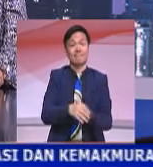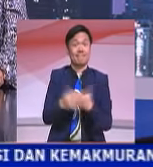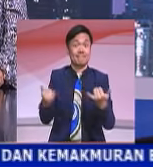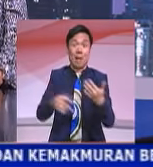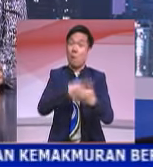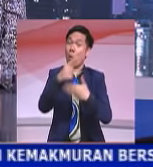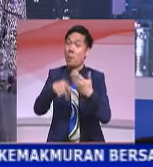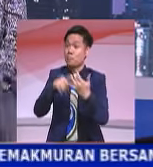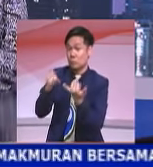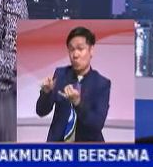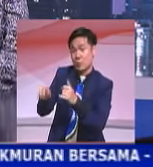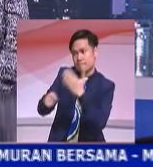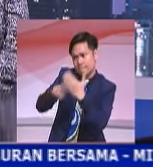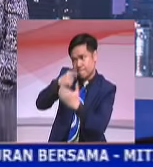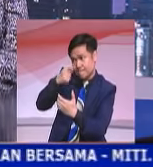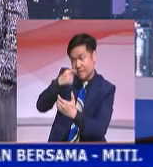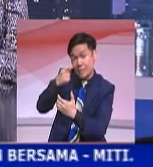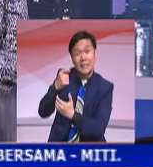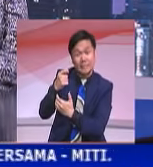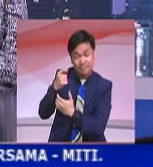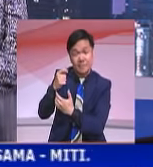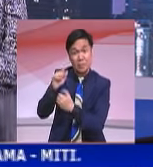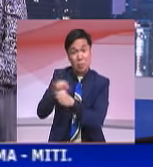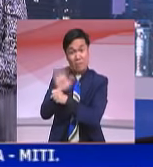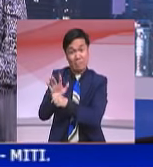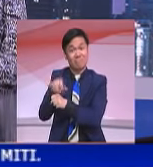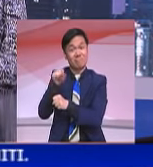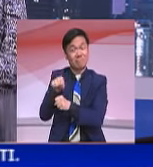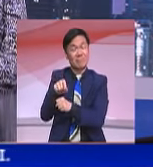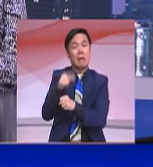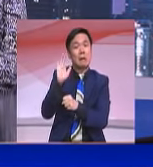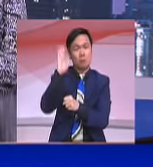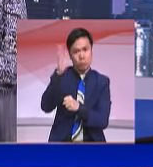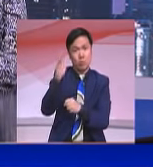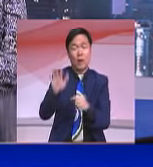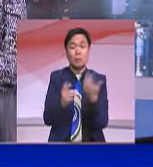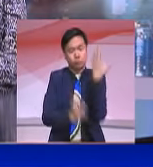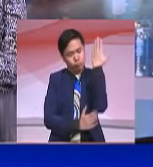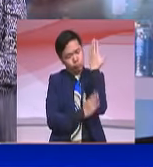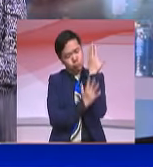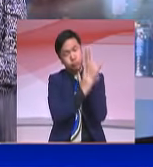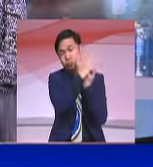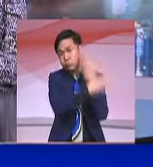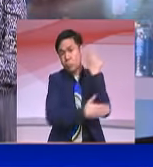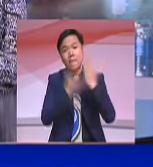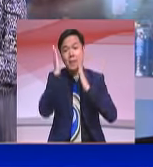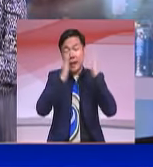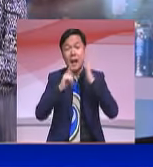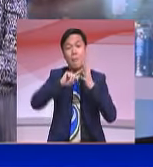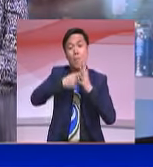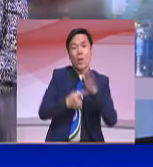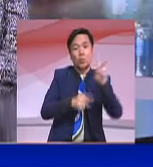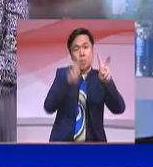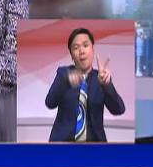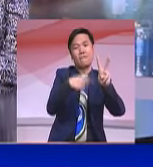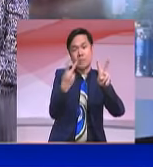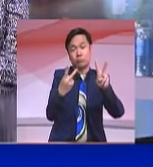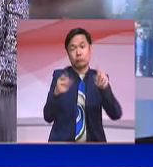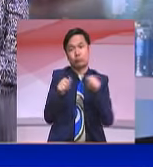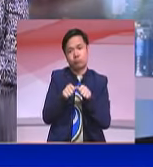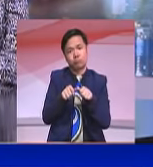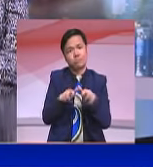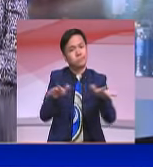Program saringan COVID-19 bagi pekerja asing akan diperluas ke seluruh negara bermula 2 Februari ini. Sebelum